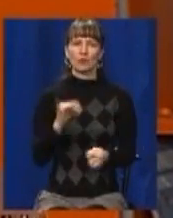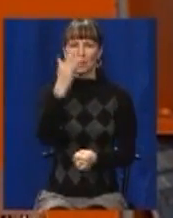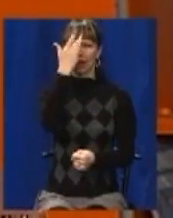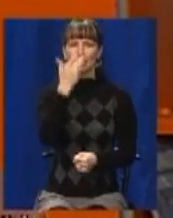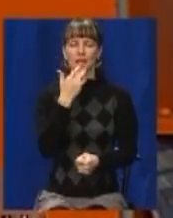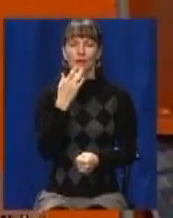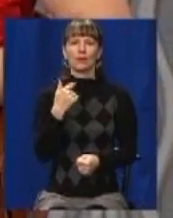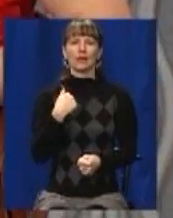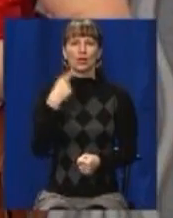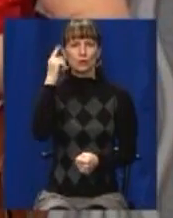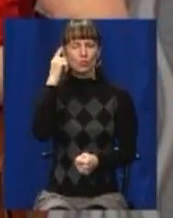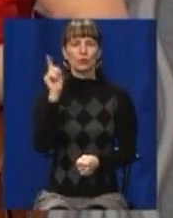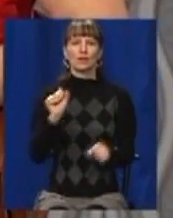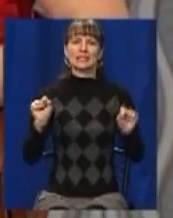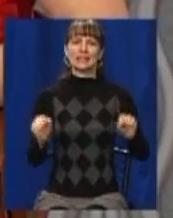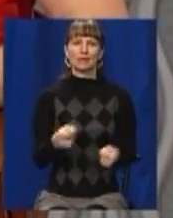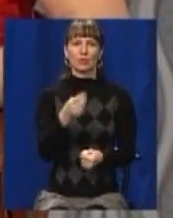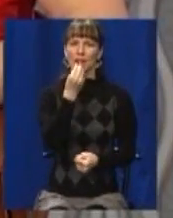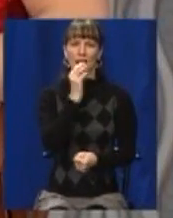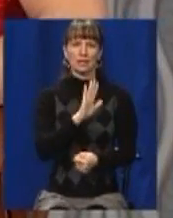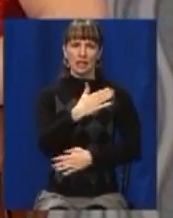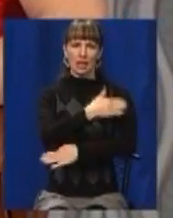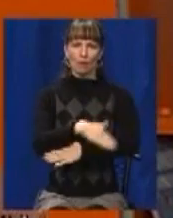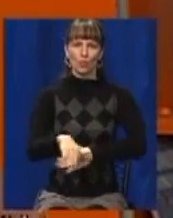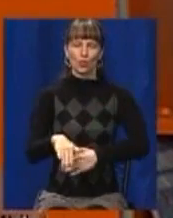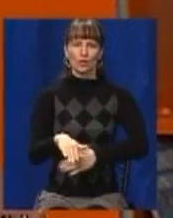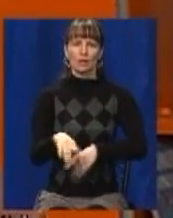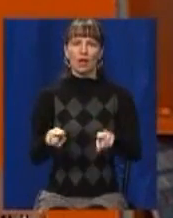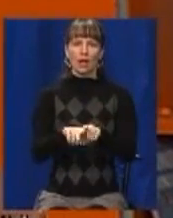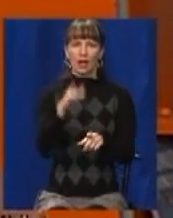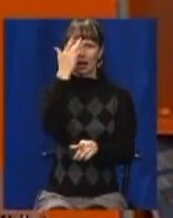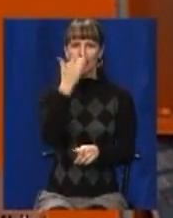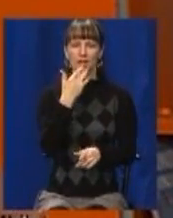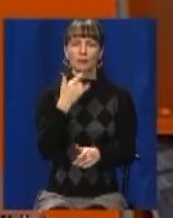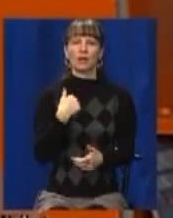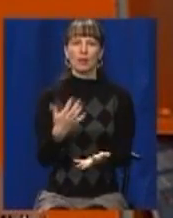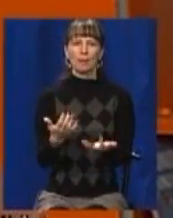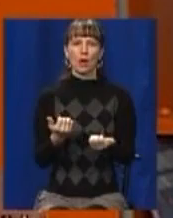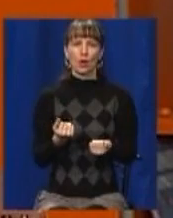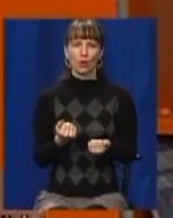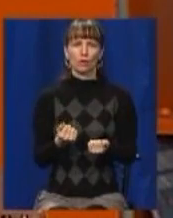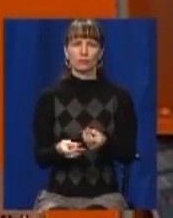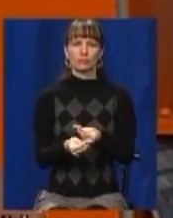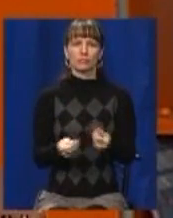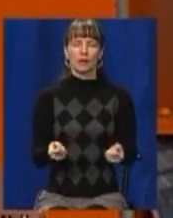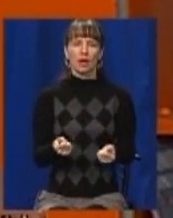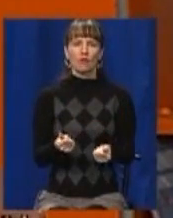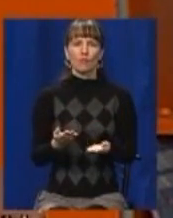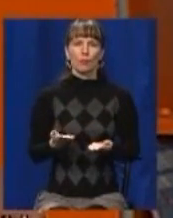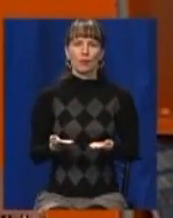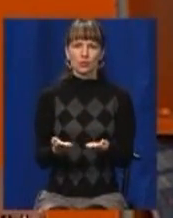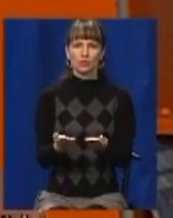взагалі. Ну, я ж сподіваюся, взимку ти його не їси на вулиці, як влітку. Ні, ну, я беру його, розтоплюю у мікроволновці